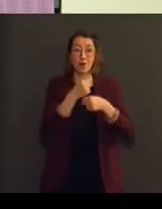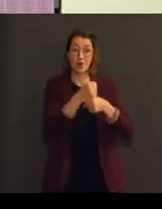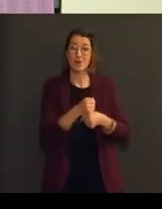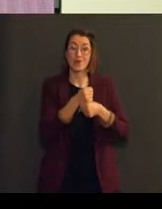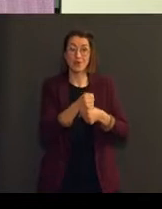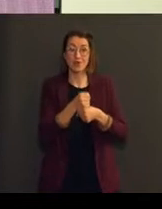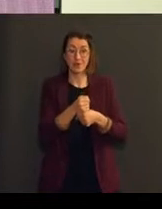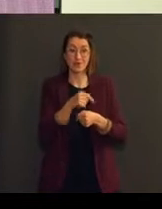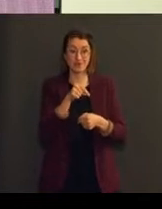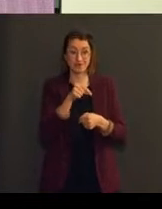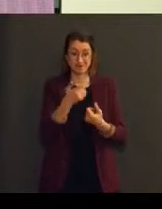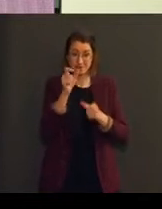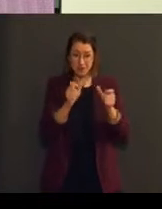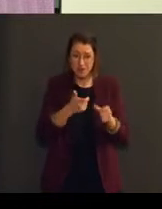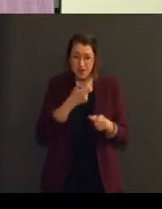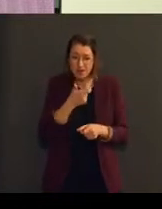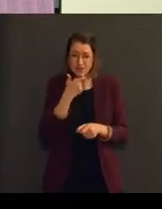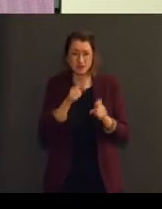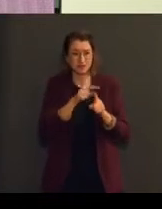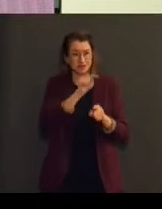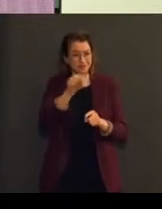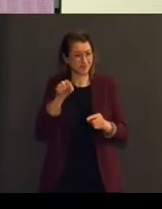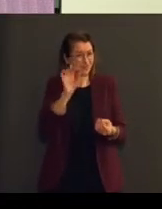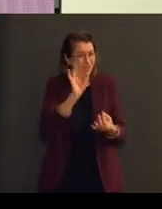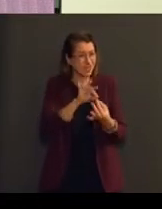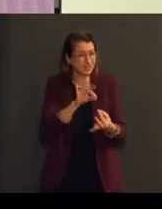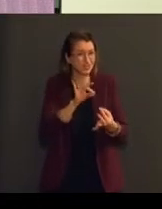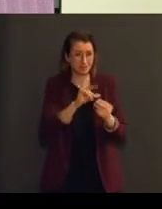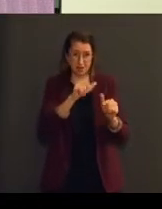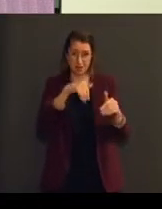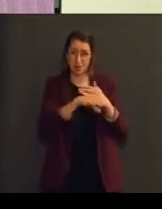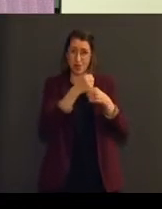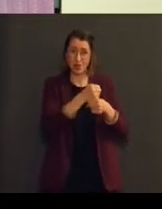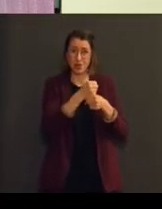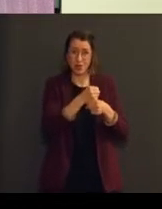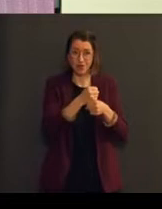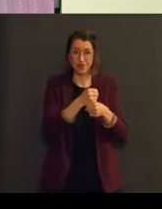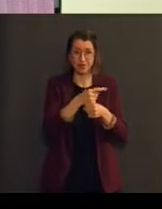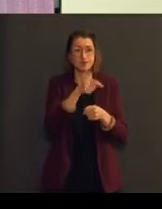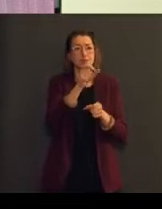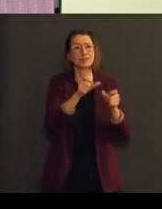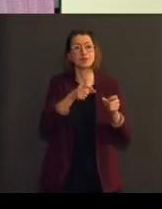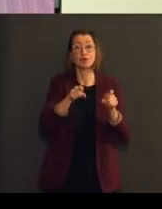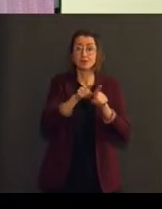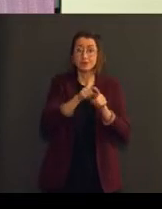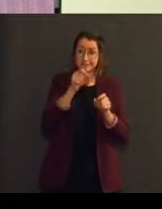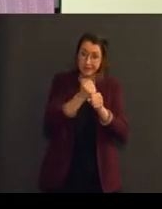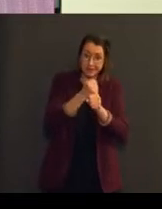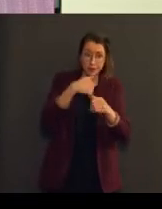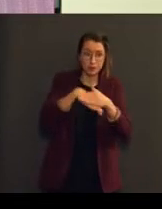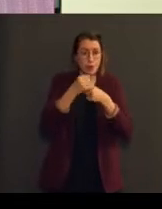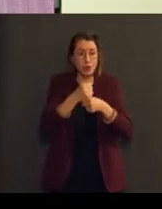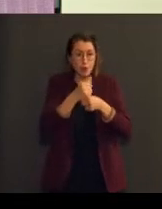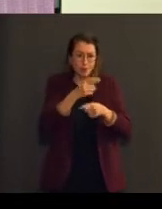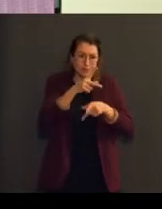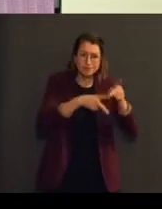se trouvent, qu'on a mis l'accent, ainsi qu'au niveau du personnel qui encadrait les patients, les résidents des maisons de repos et des